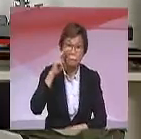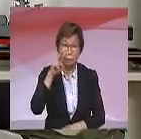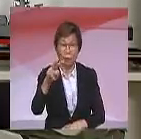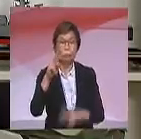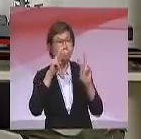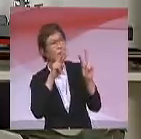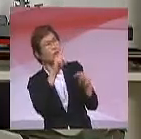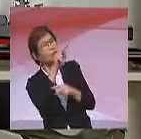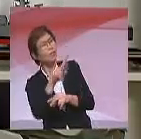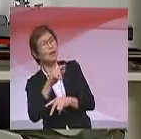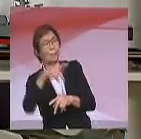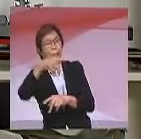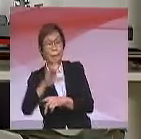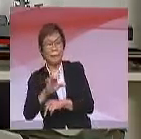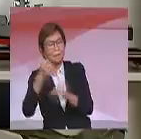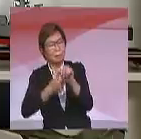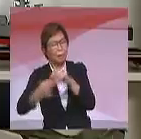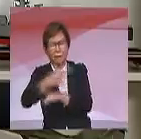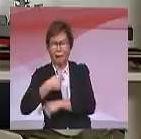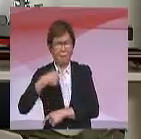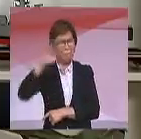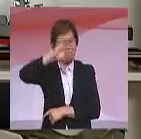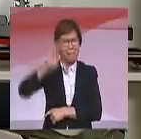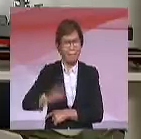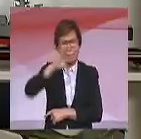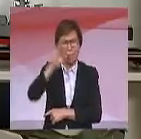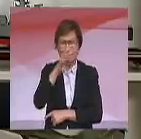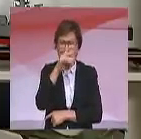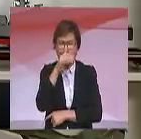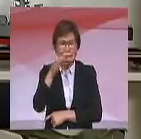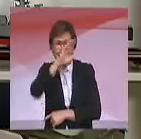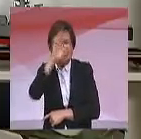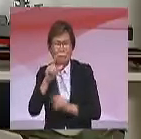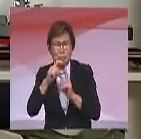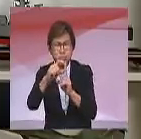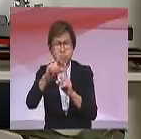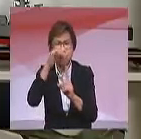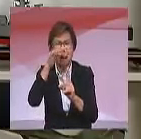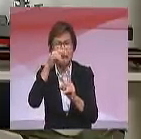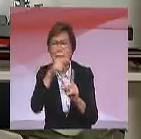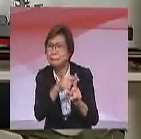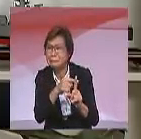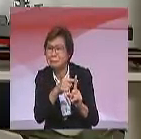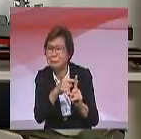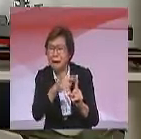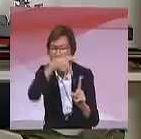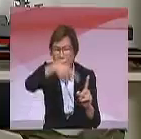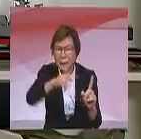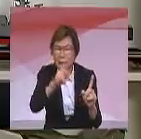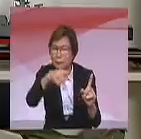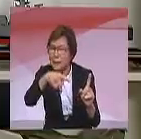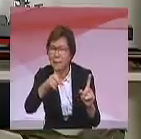buat hari-hari ini, tak pernah saya sebut pun Melaka diisytiharkan sebagai